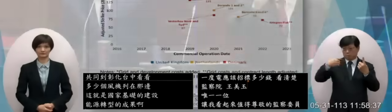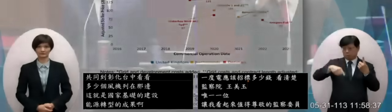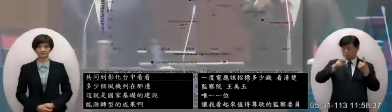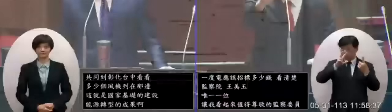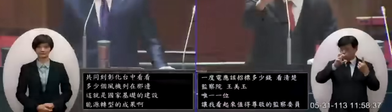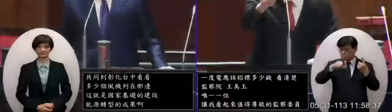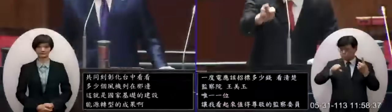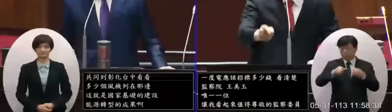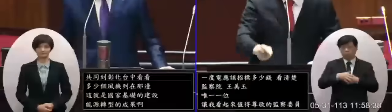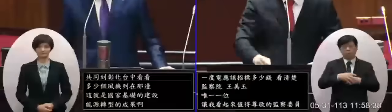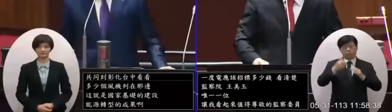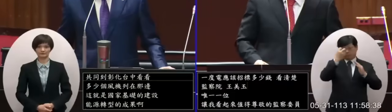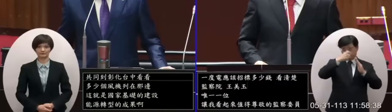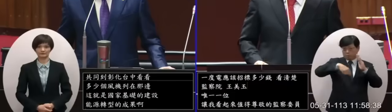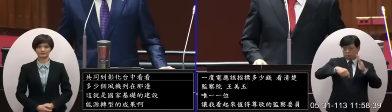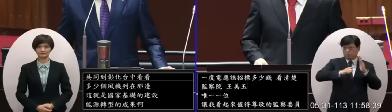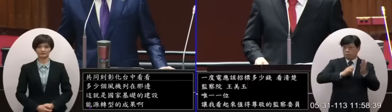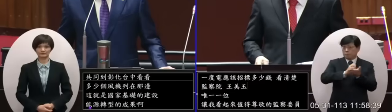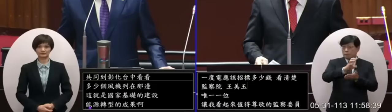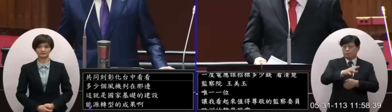1.75元。监察院的报告，